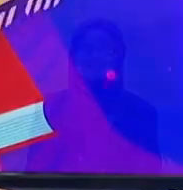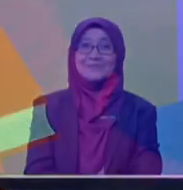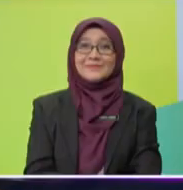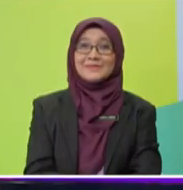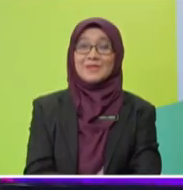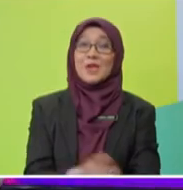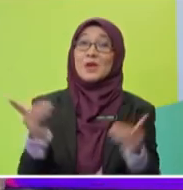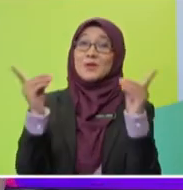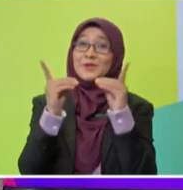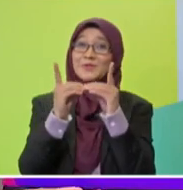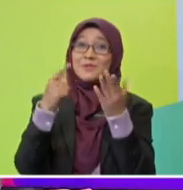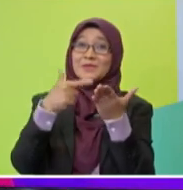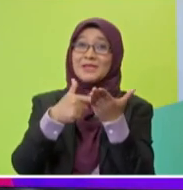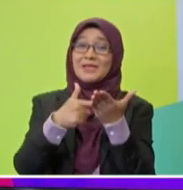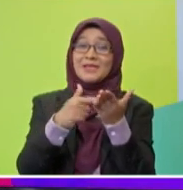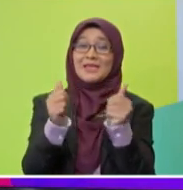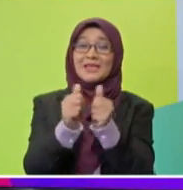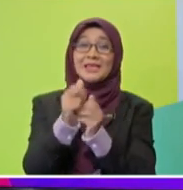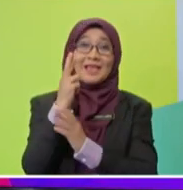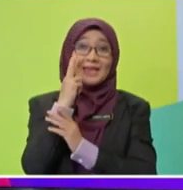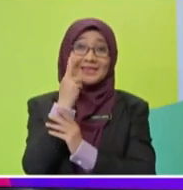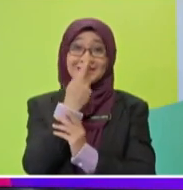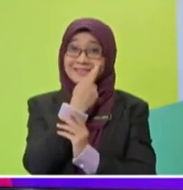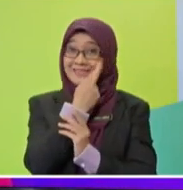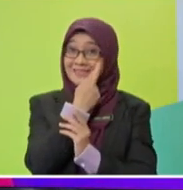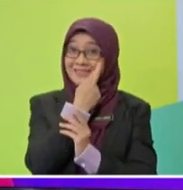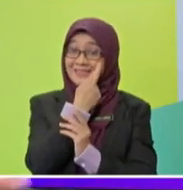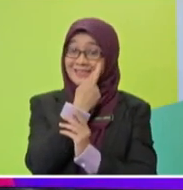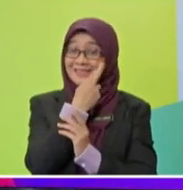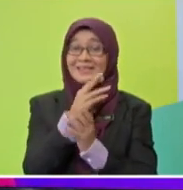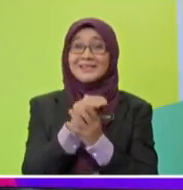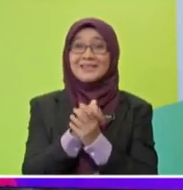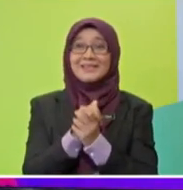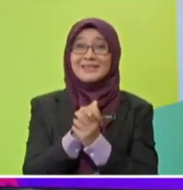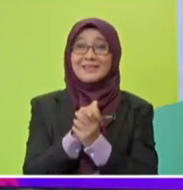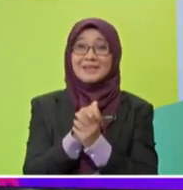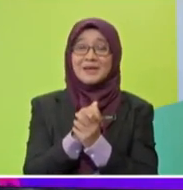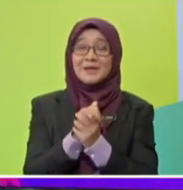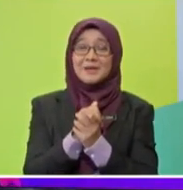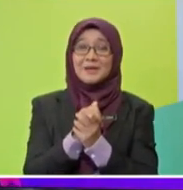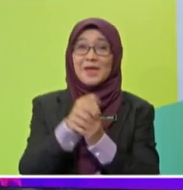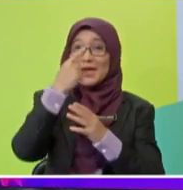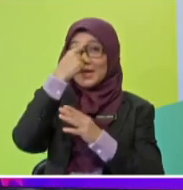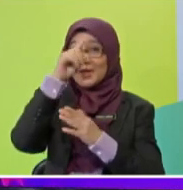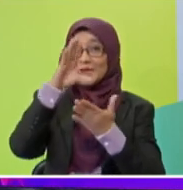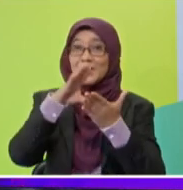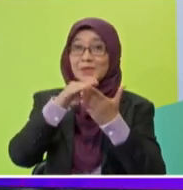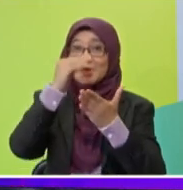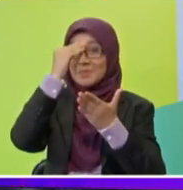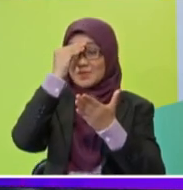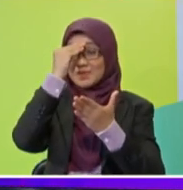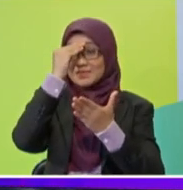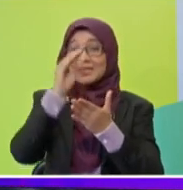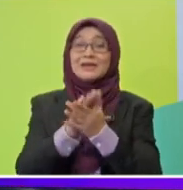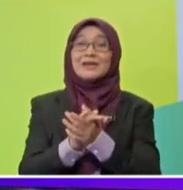Kembali lagi bersama Kak Rina dalam masak yang pastinya memberikan pembelajaran menyeronokkan